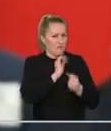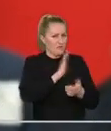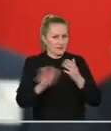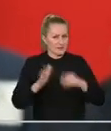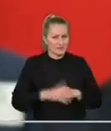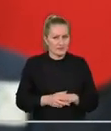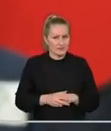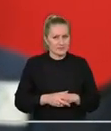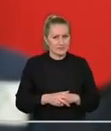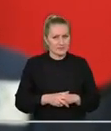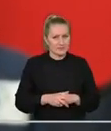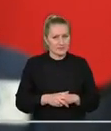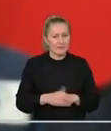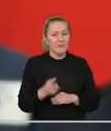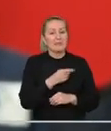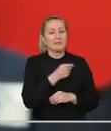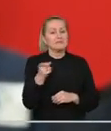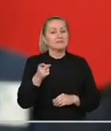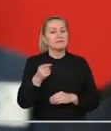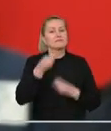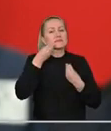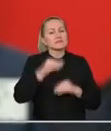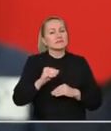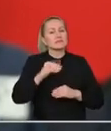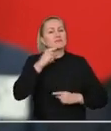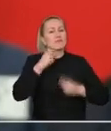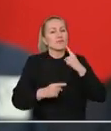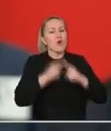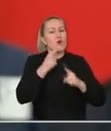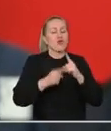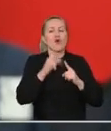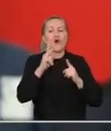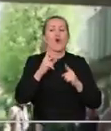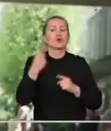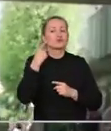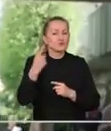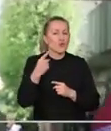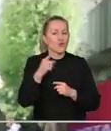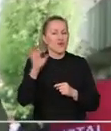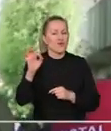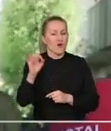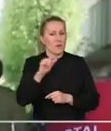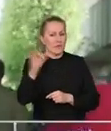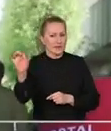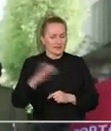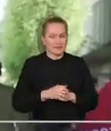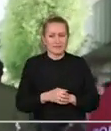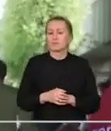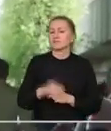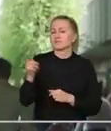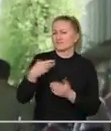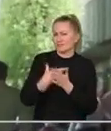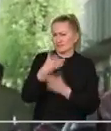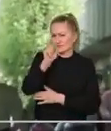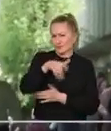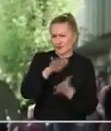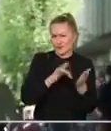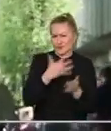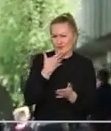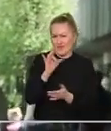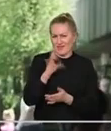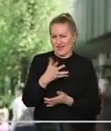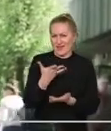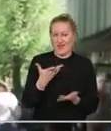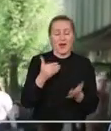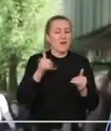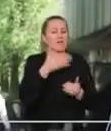lat. Wymarzona polityczna klientela dla władzy. Dlaczego Donald Tusk pana zdaniem kieruje takie słowa? Nie wiem,